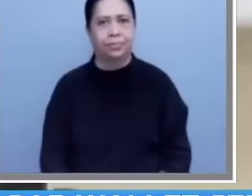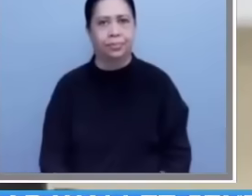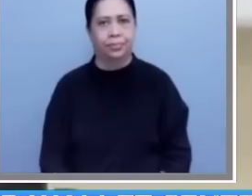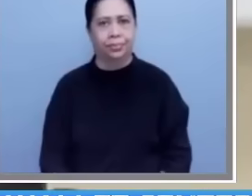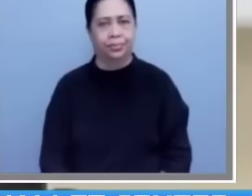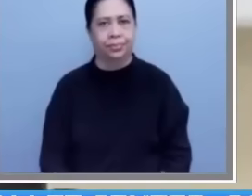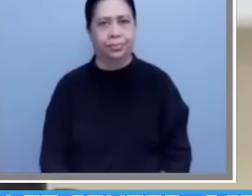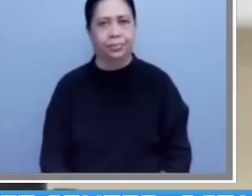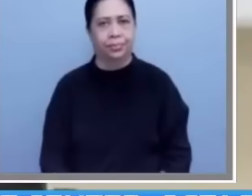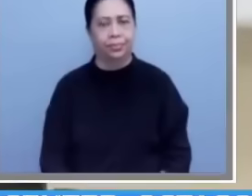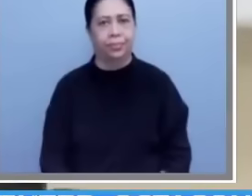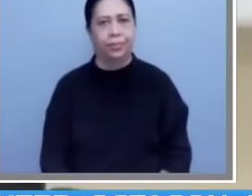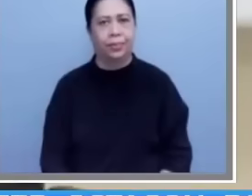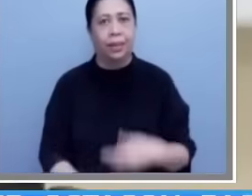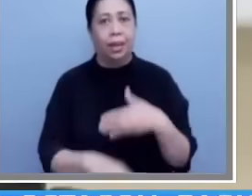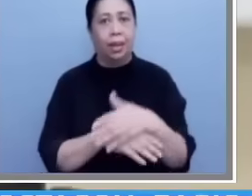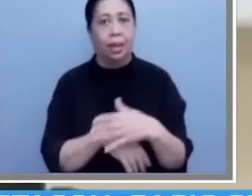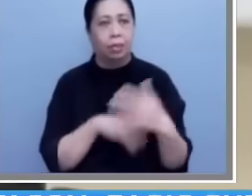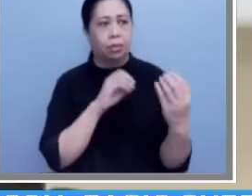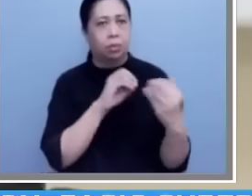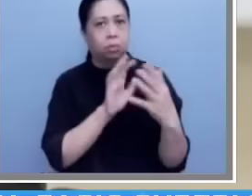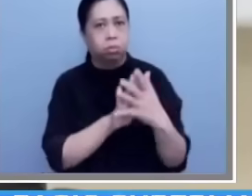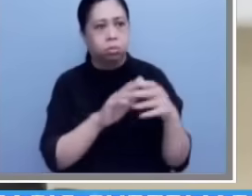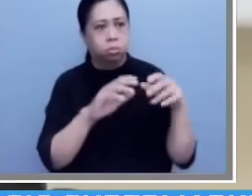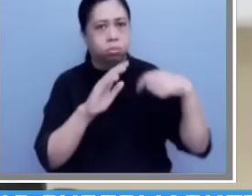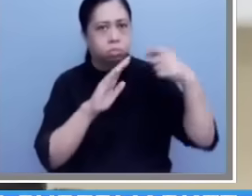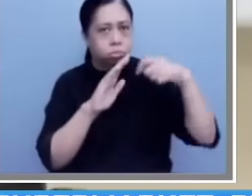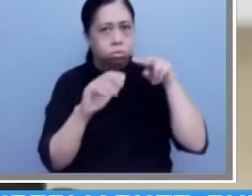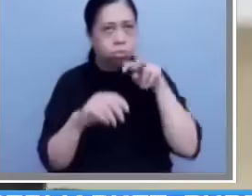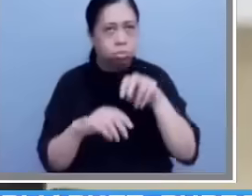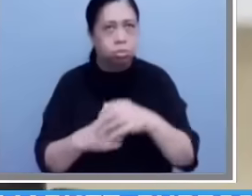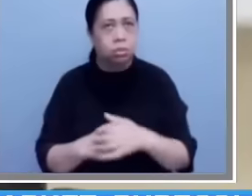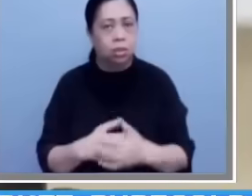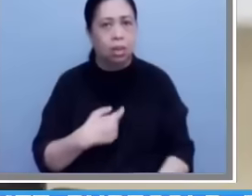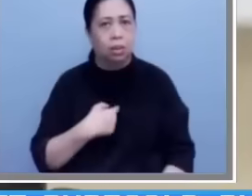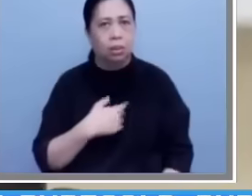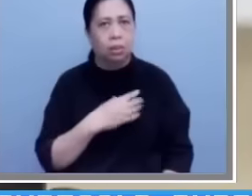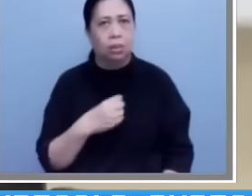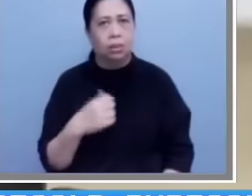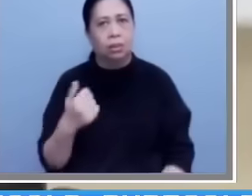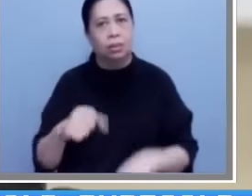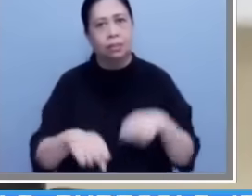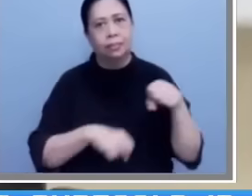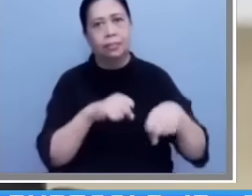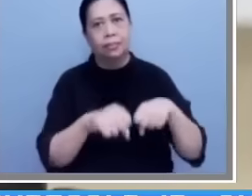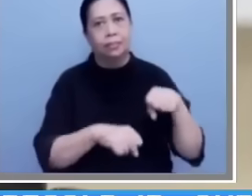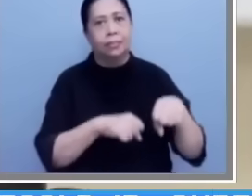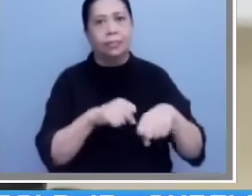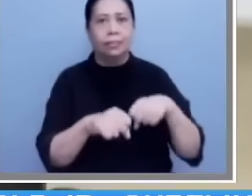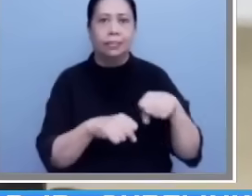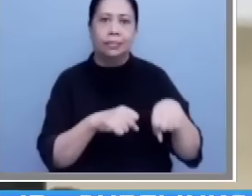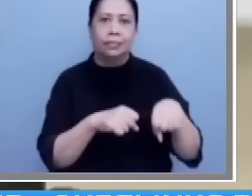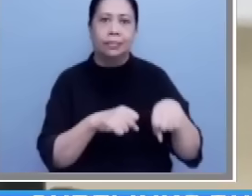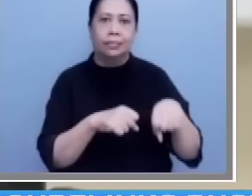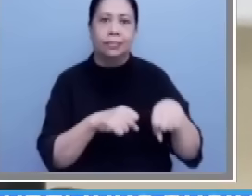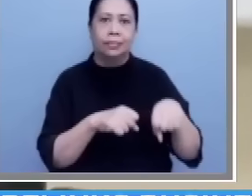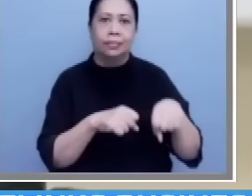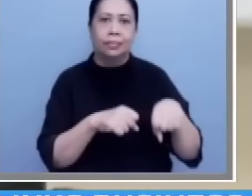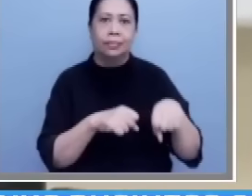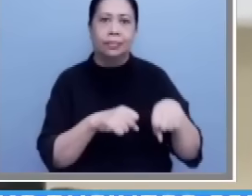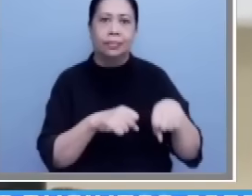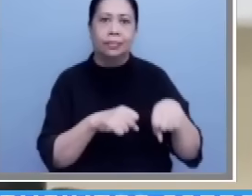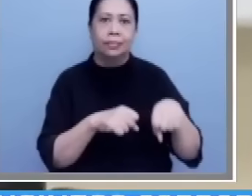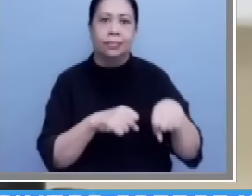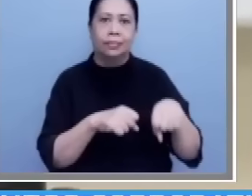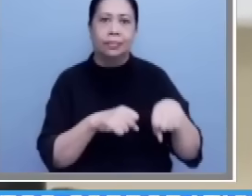Pagkatapos ng komprontasyon na nakita niyo sa viral video, ako at ang aking siklista at ang siklista ay pumunta kami sa police station